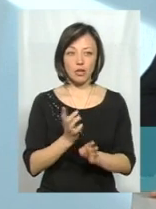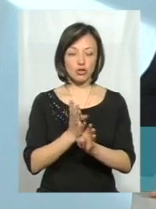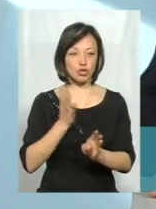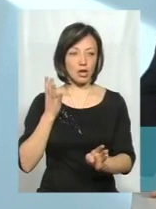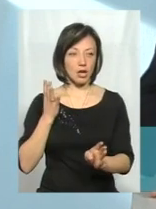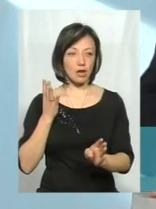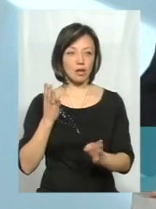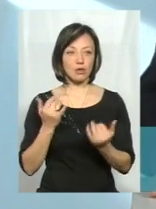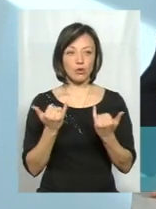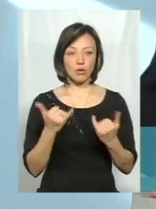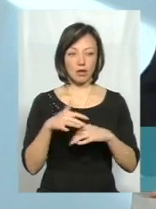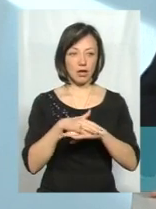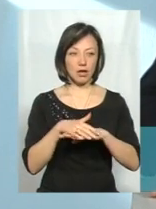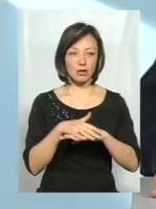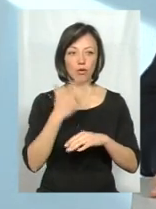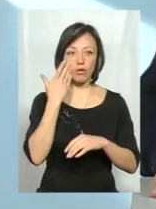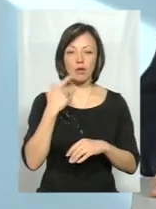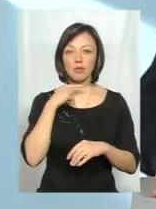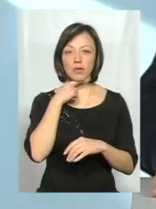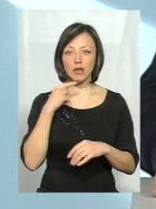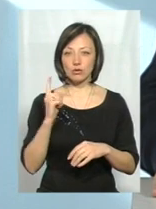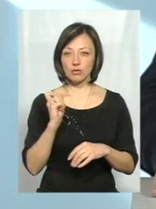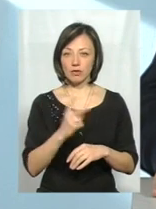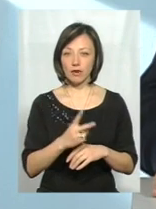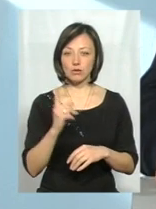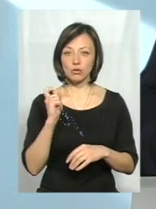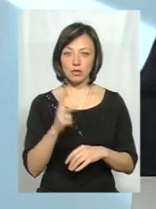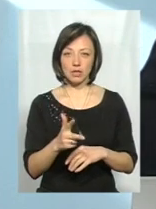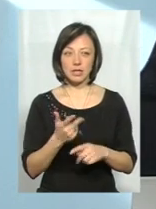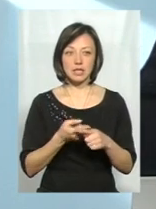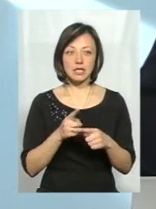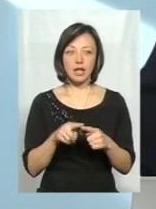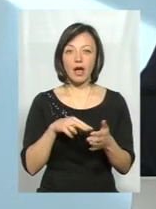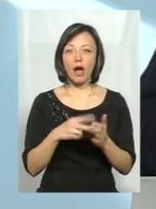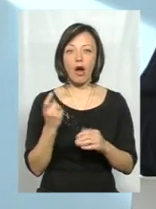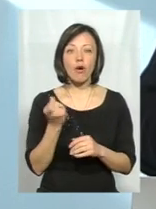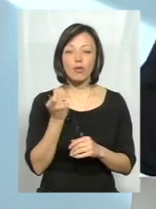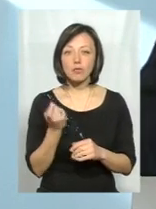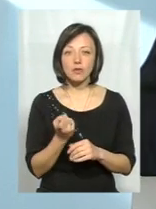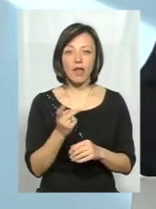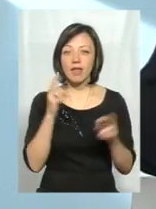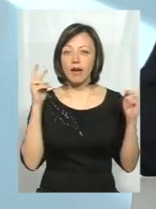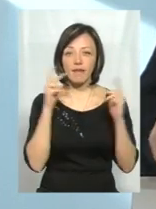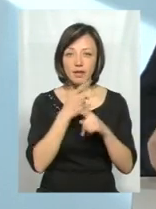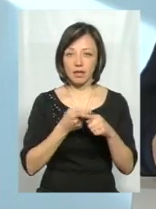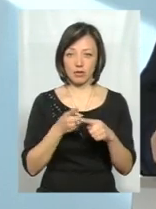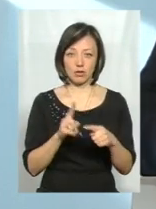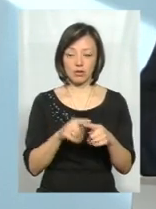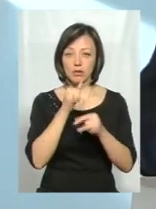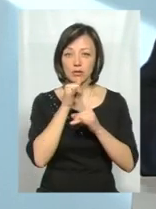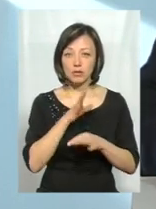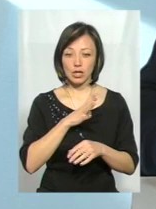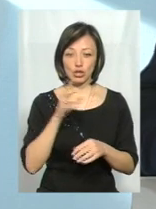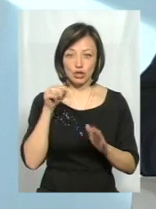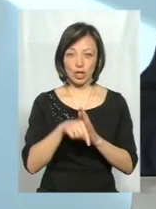черга сьогодні на ринку, коли м'ясо стоїть 120-130. Ну це економічно невірно, це неправильно. Значить,